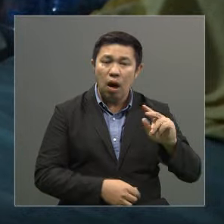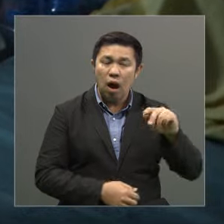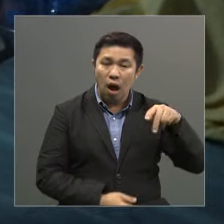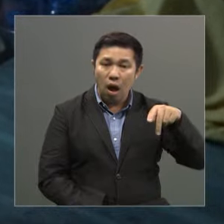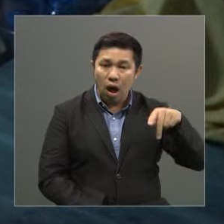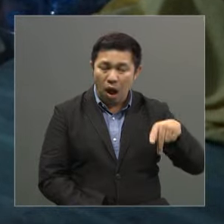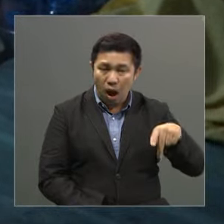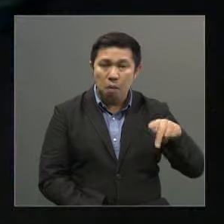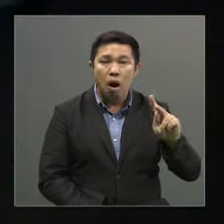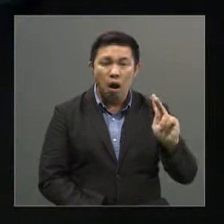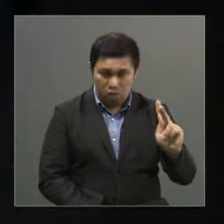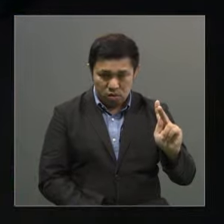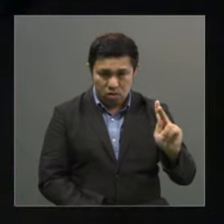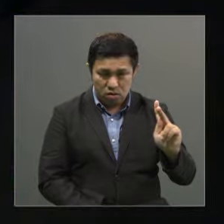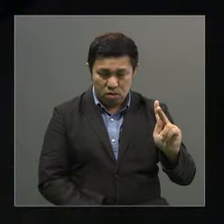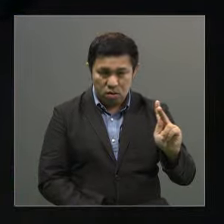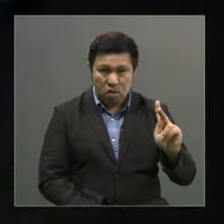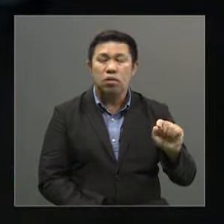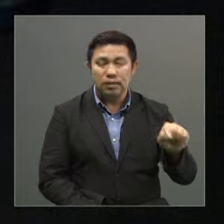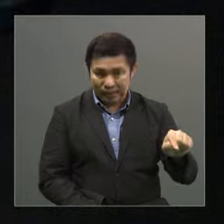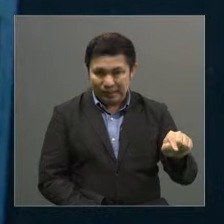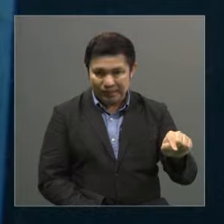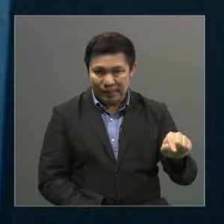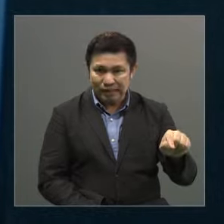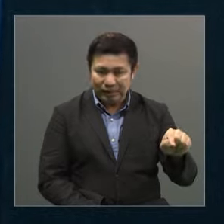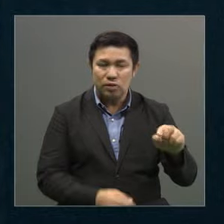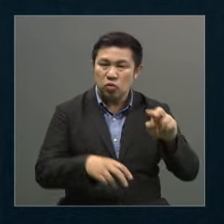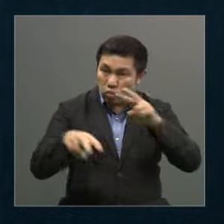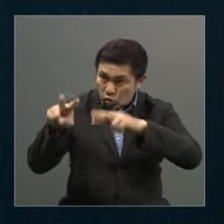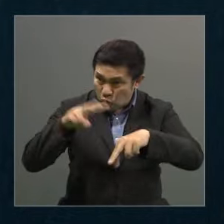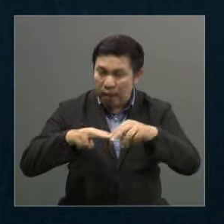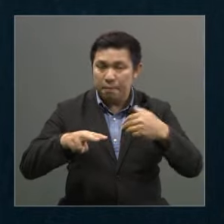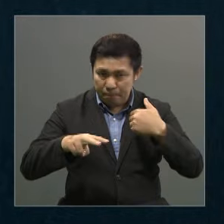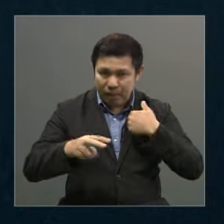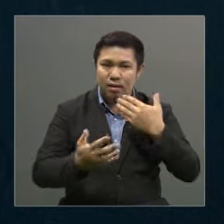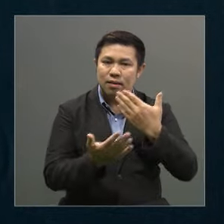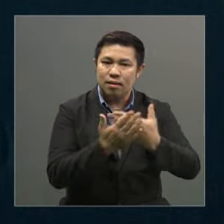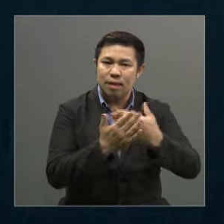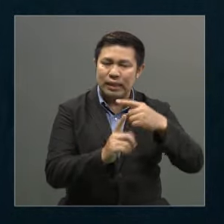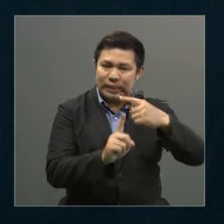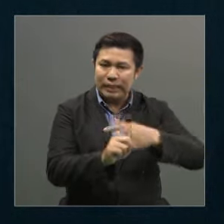การของคนพิการที่จะเข้ามาช่วยเหลือเพิ่มเติมแล้วก็จะต้องได้รับเบี้ยยังชีพคนพิการเพิ่มด้วยนะครับ